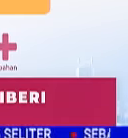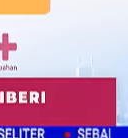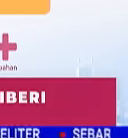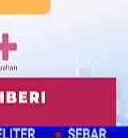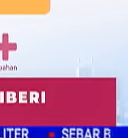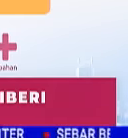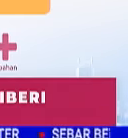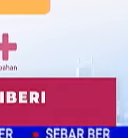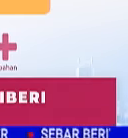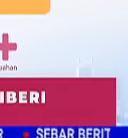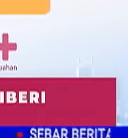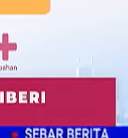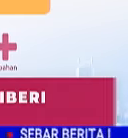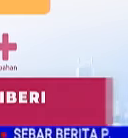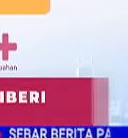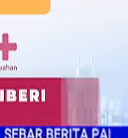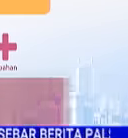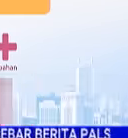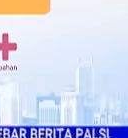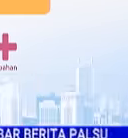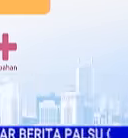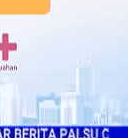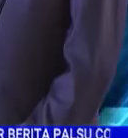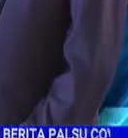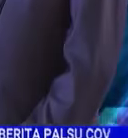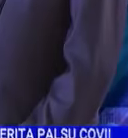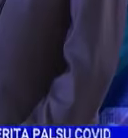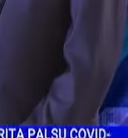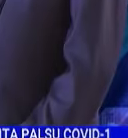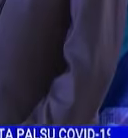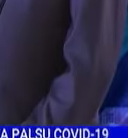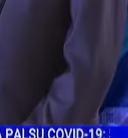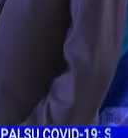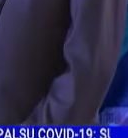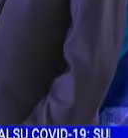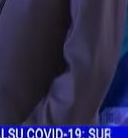30% daripada kadar sewa semasa.